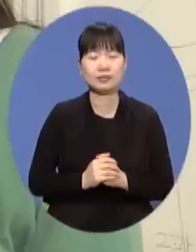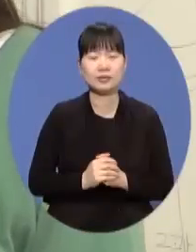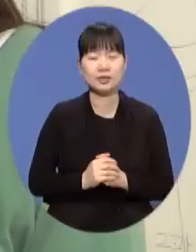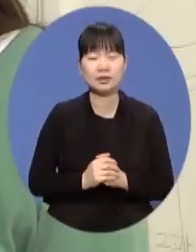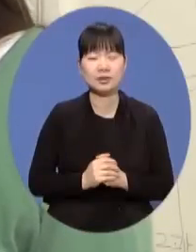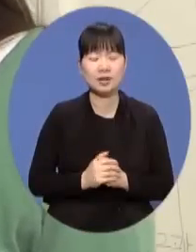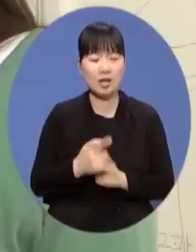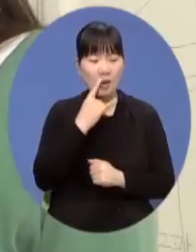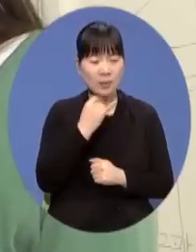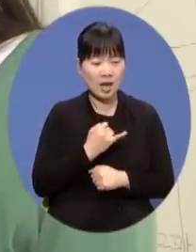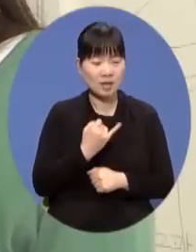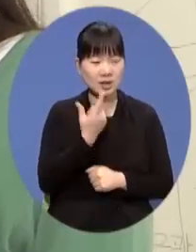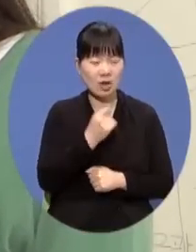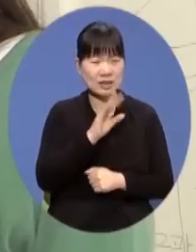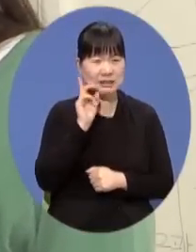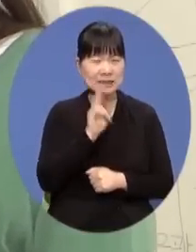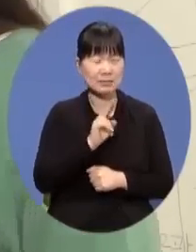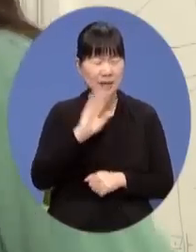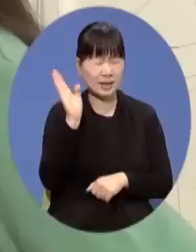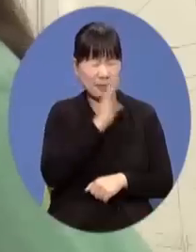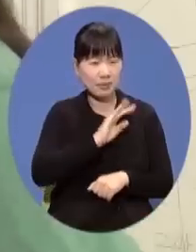아니 제가 어떻게 엄마한테 저런 말을 해?